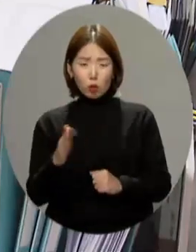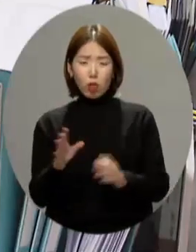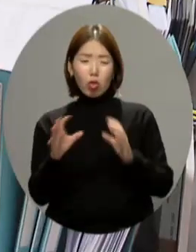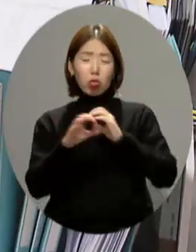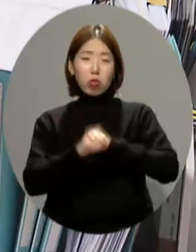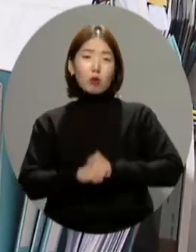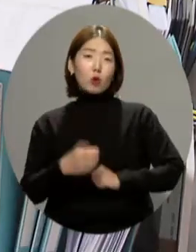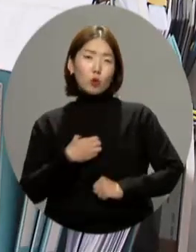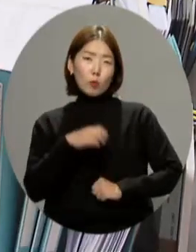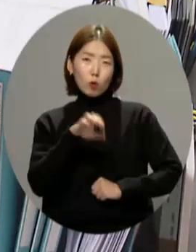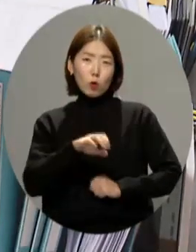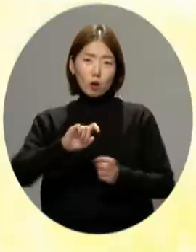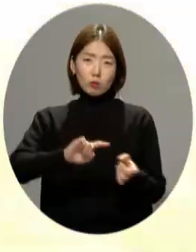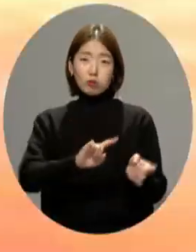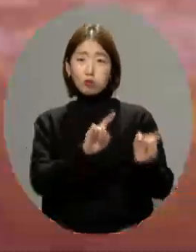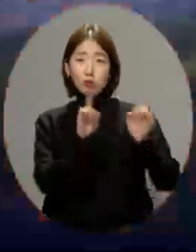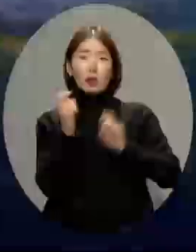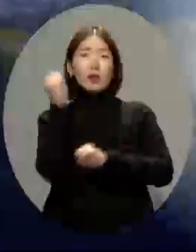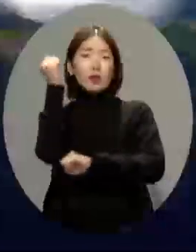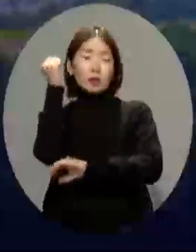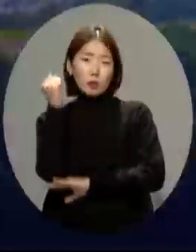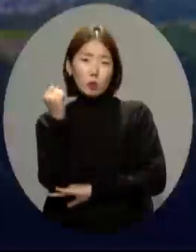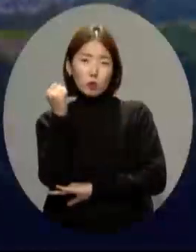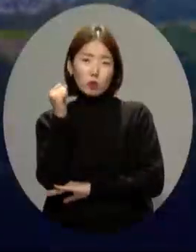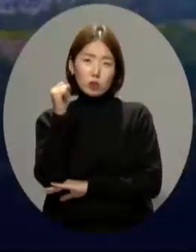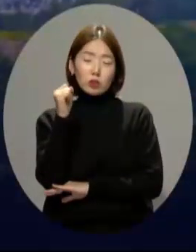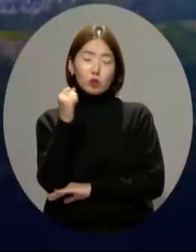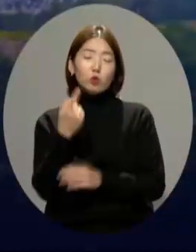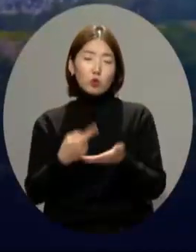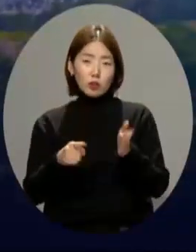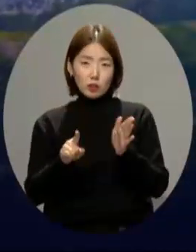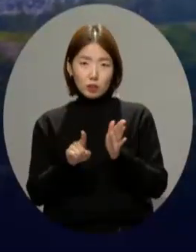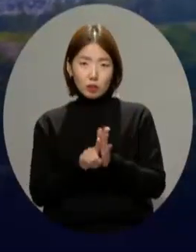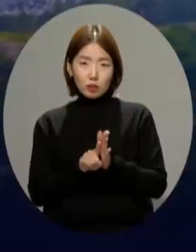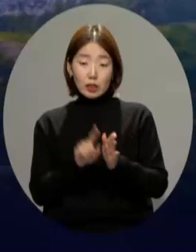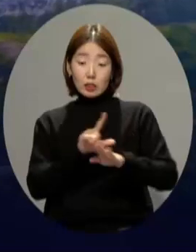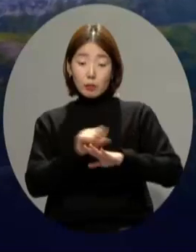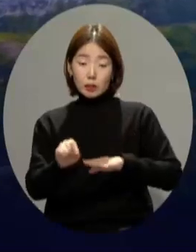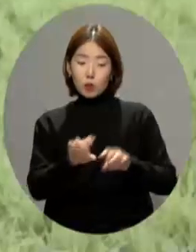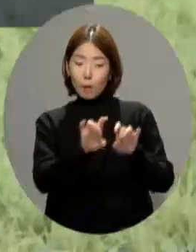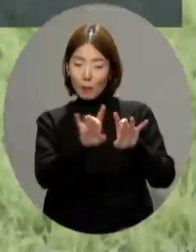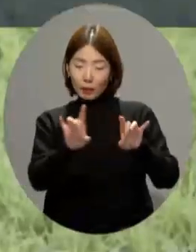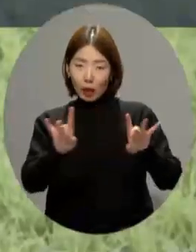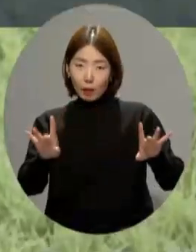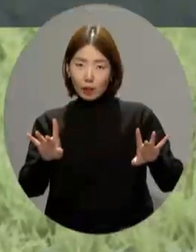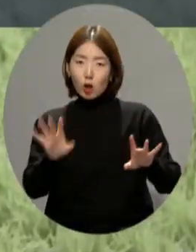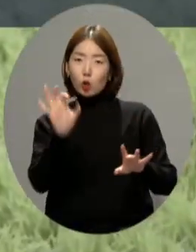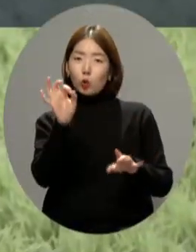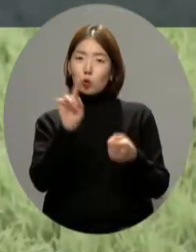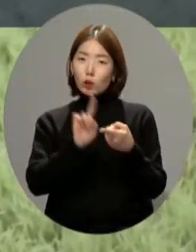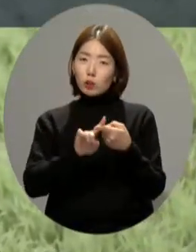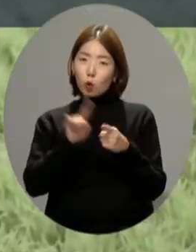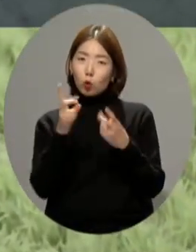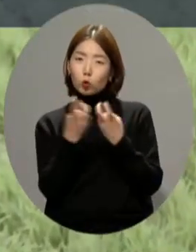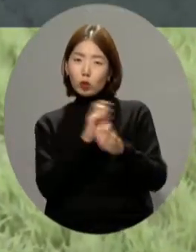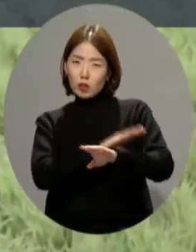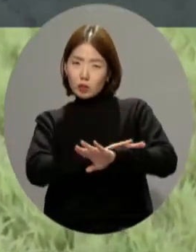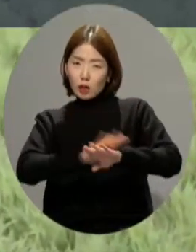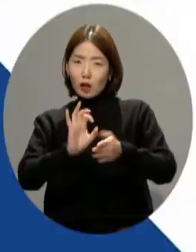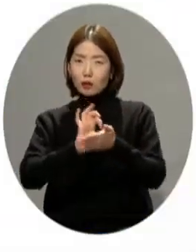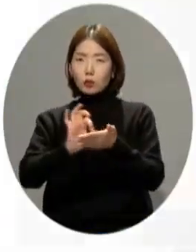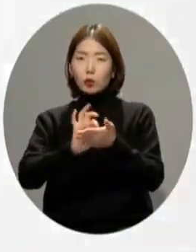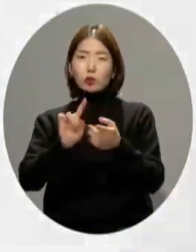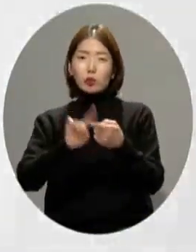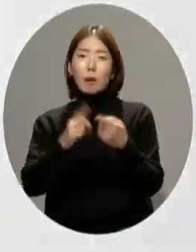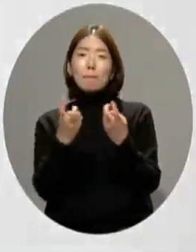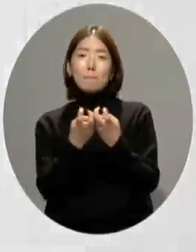위기에 처한 지역을 되살린다는 근본 취지를 살리기 위해서는 지자체마다 확보된 기부금을 어떻게 활용할 것인지